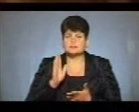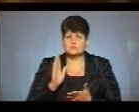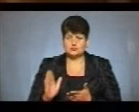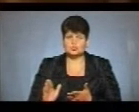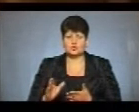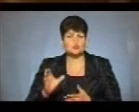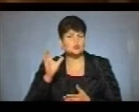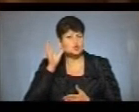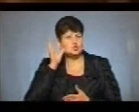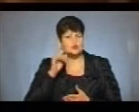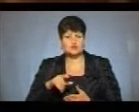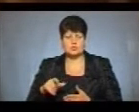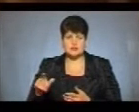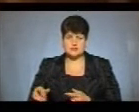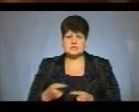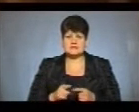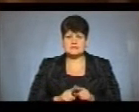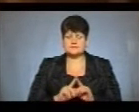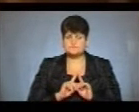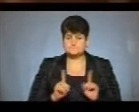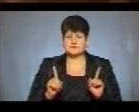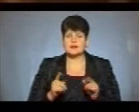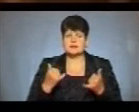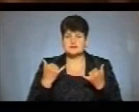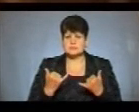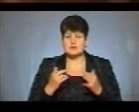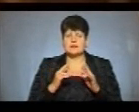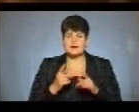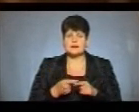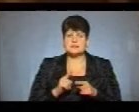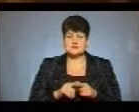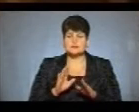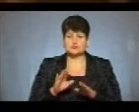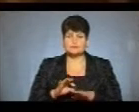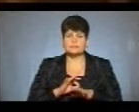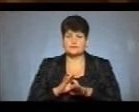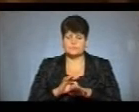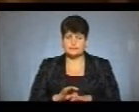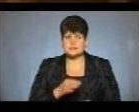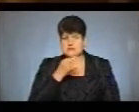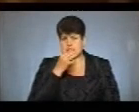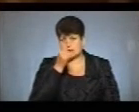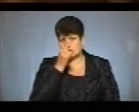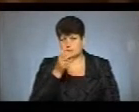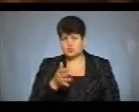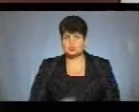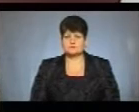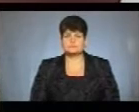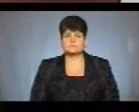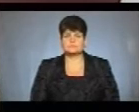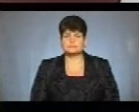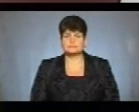самі слухачі. Це така інтрига. Наразі як саме це буде відбуватися, сказати не можу.